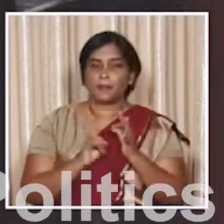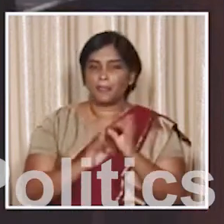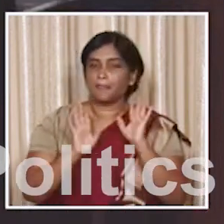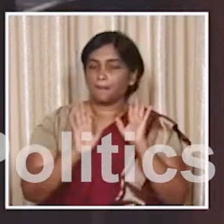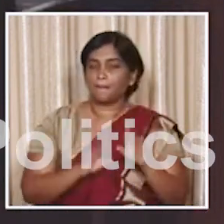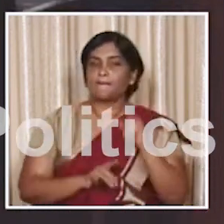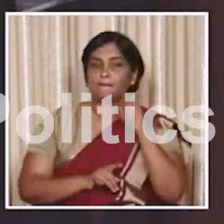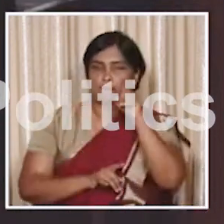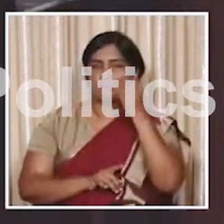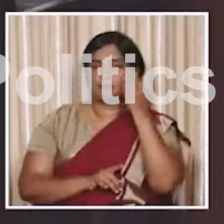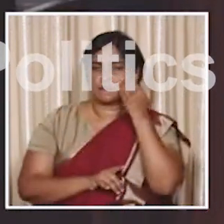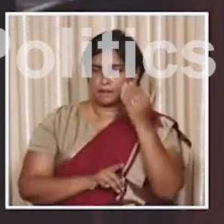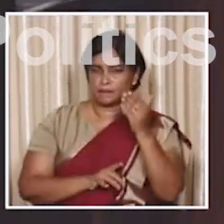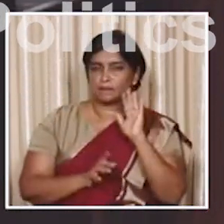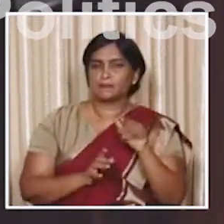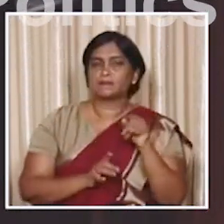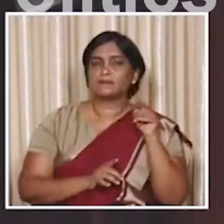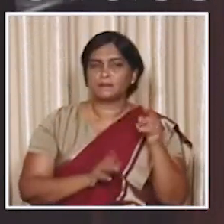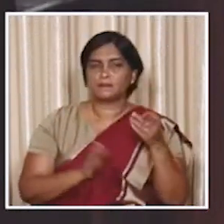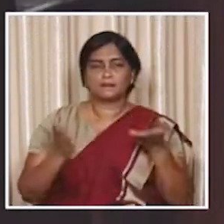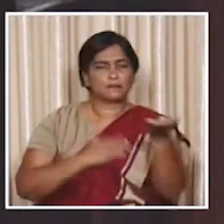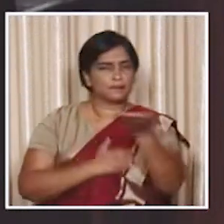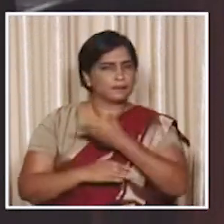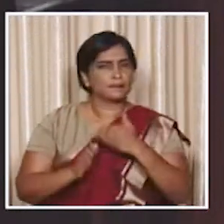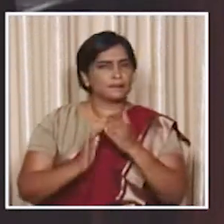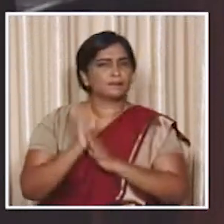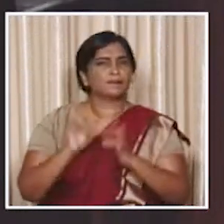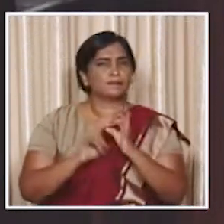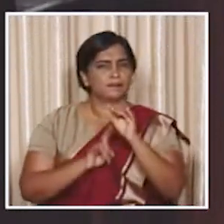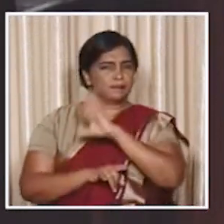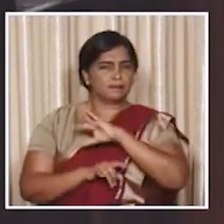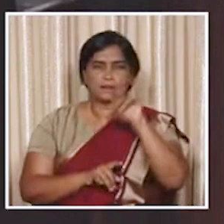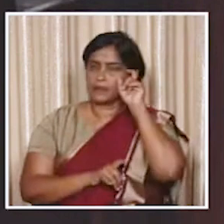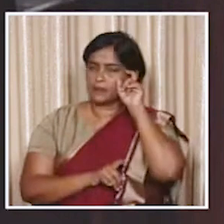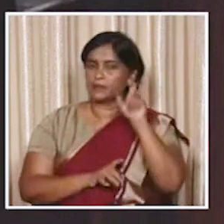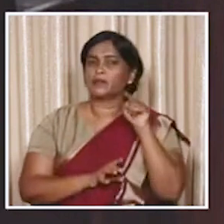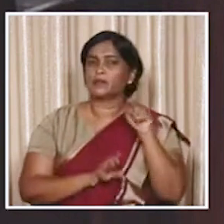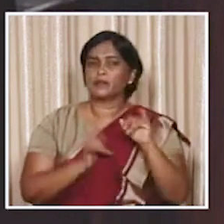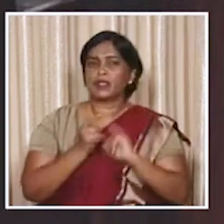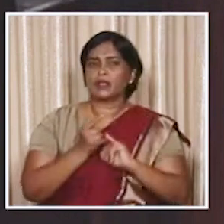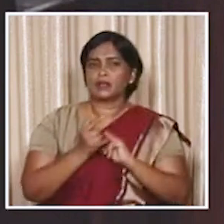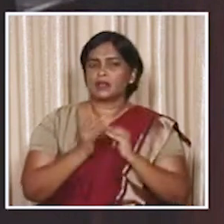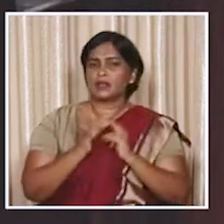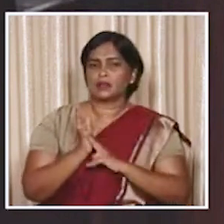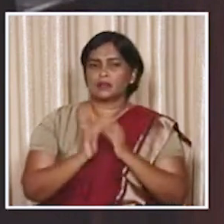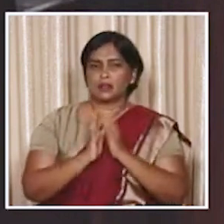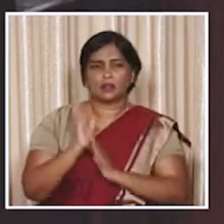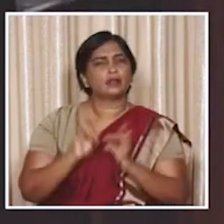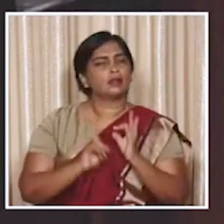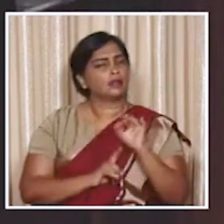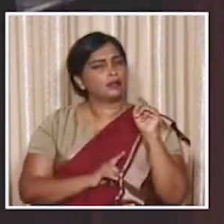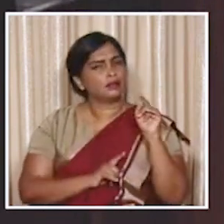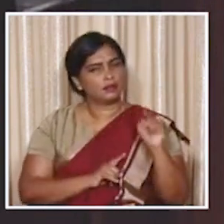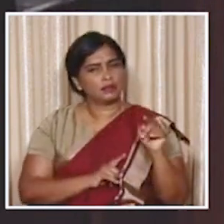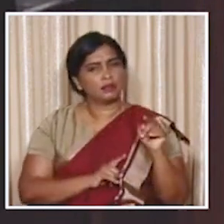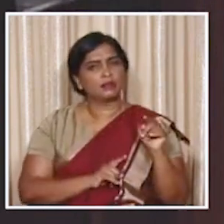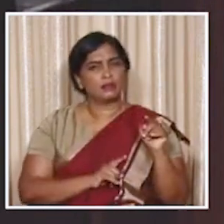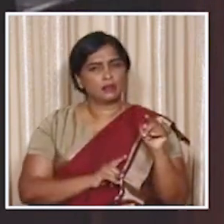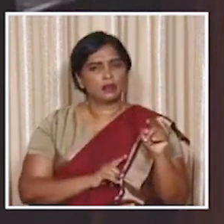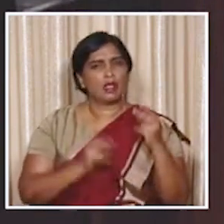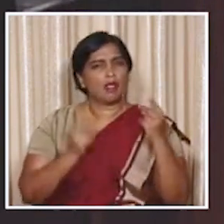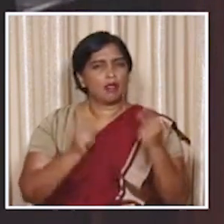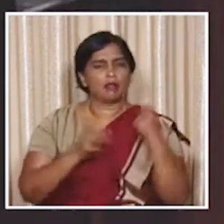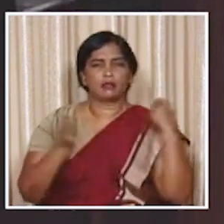හැබැයි ඔබතුමියත් දකින්න ඇති මේ ඉන්න අපේ සහෝදර මන්ත්‍රීවරු දකින්න ඇති සනන් නිශාන්ත මන්ත්‍රීතුමා